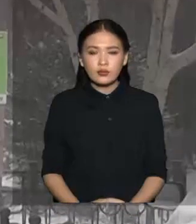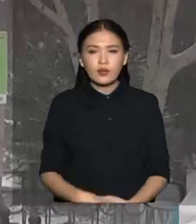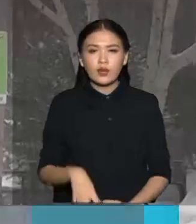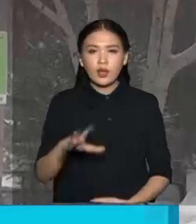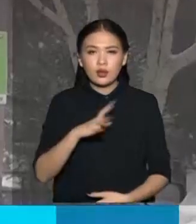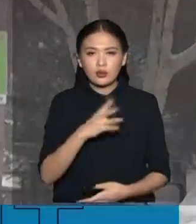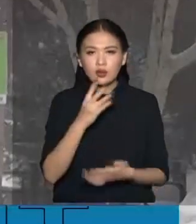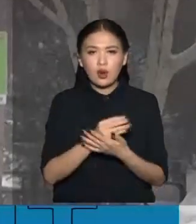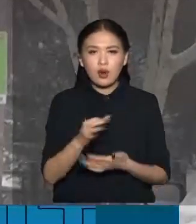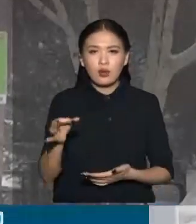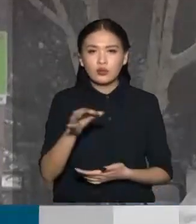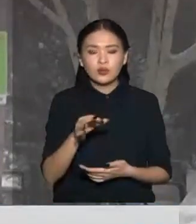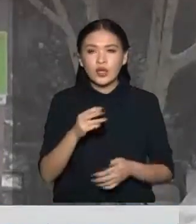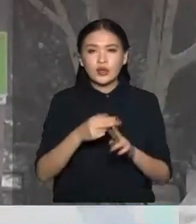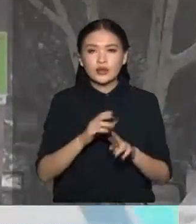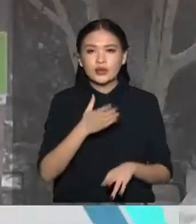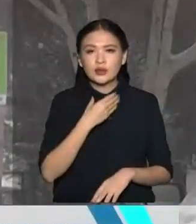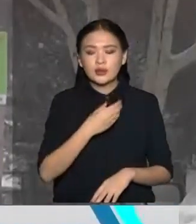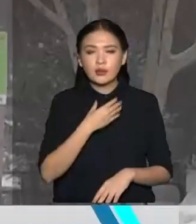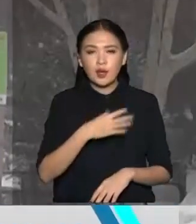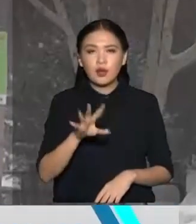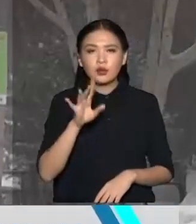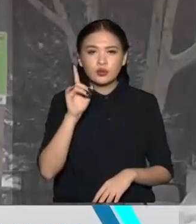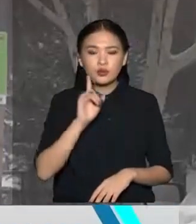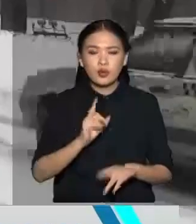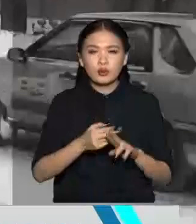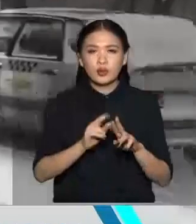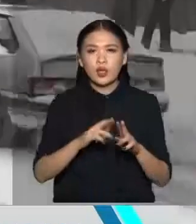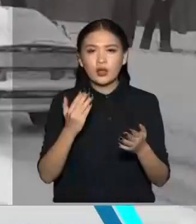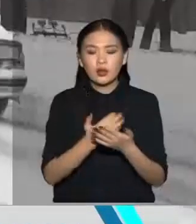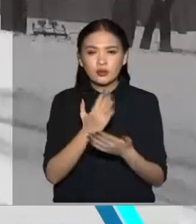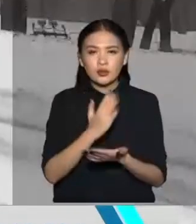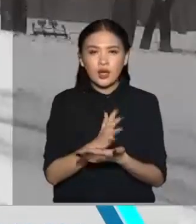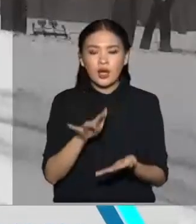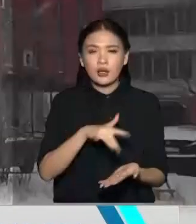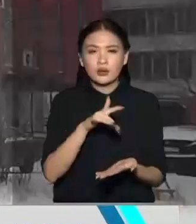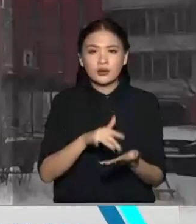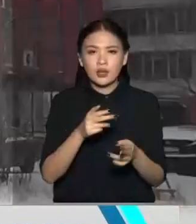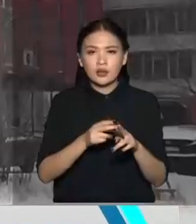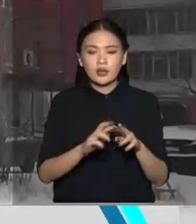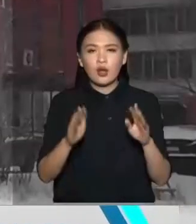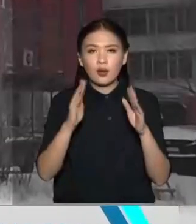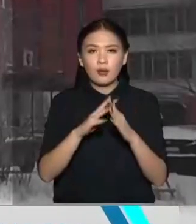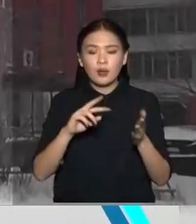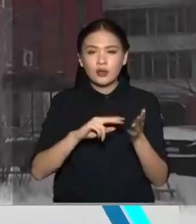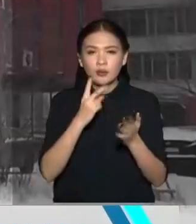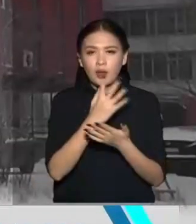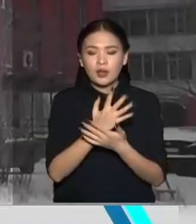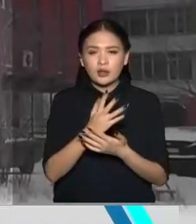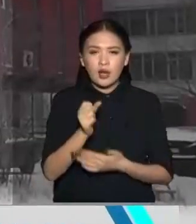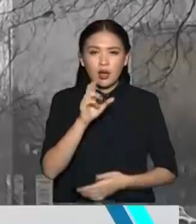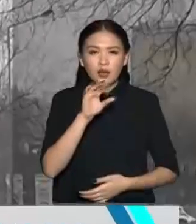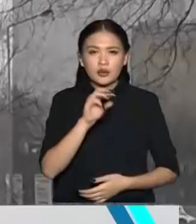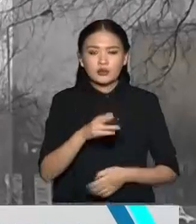Аймақ жеке облыс болып құрылғалы Семейде жағымды жаңалықтар еселеніп жатыр. Енді қала жастары үшін арнайы баспана бағдарламасы құрылды. Бағдарламаның